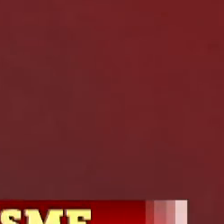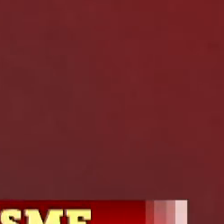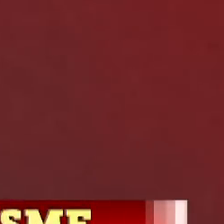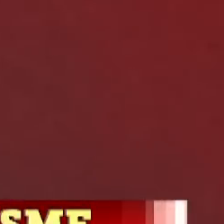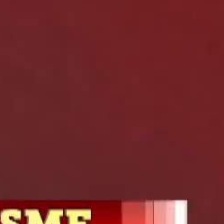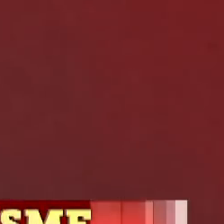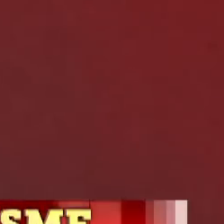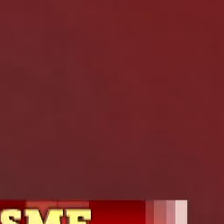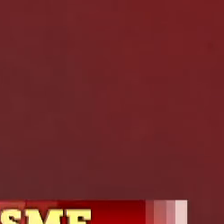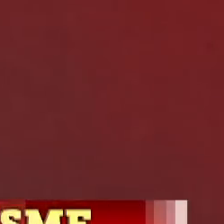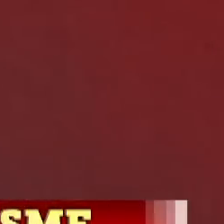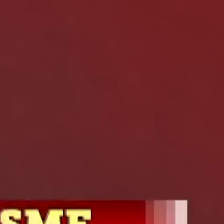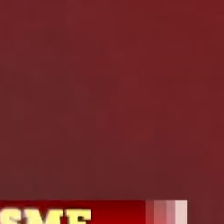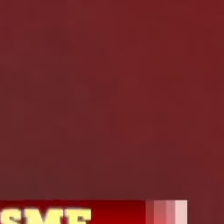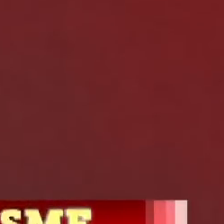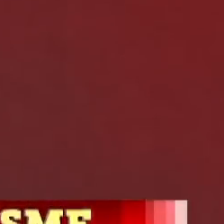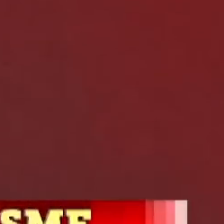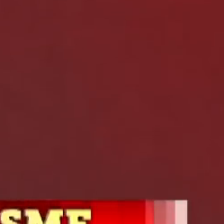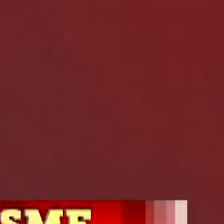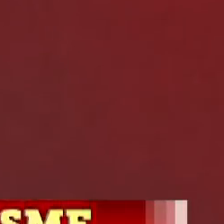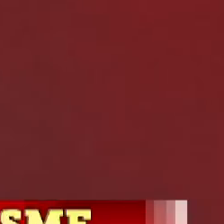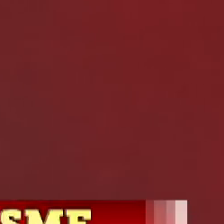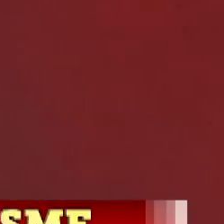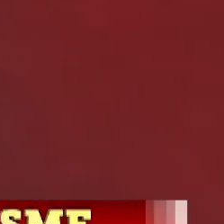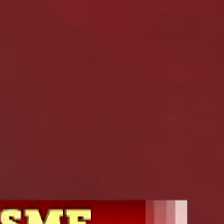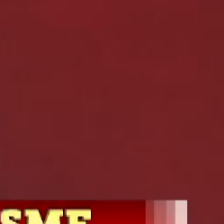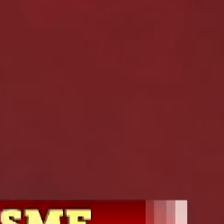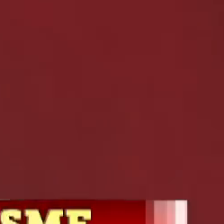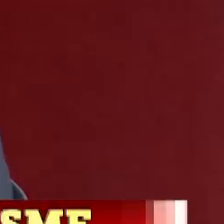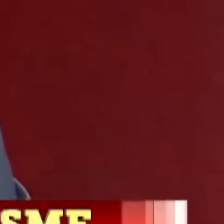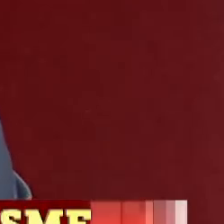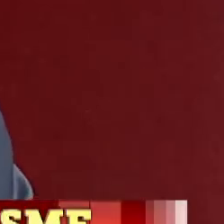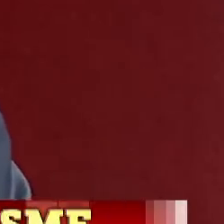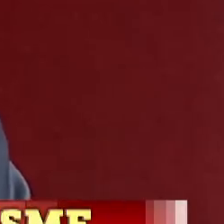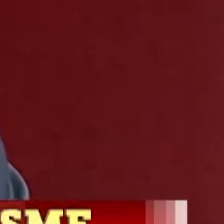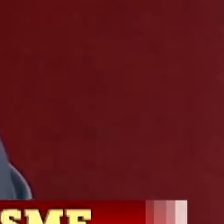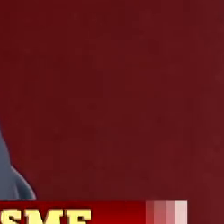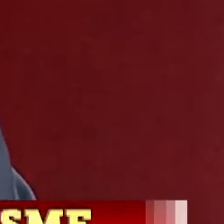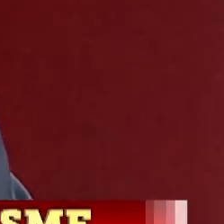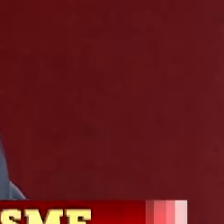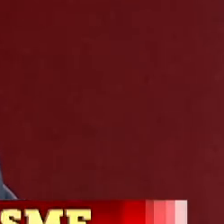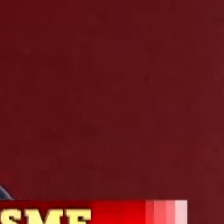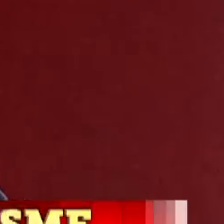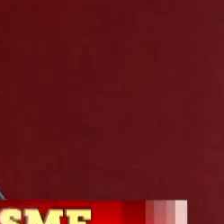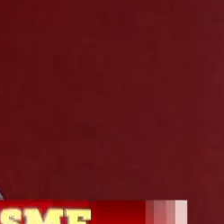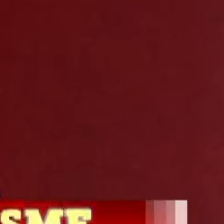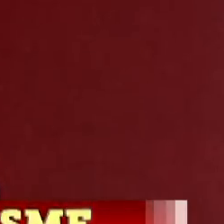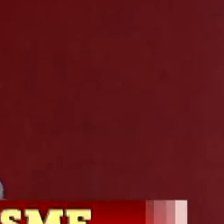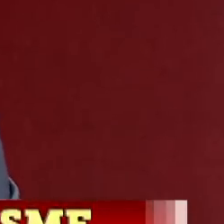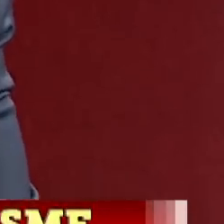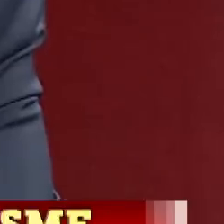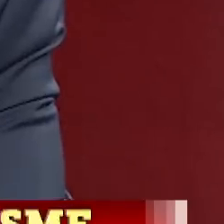için nasıl bir siyaset yolculuğu ilerliyor? Yolculuk hepimizin, hep birlikte yaptığımız elbette bir yolculuk.